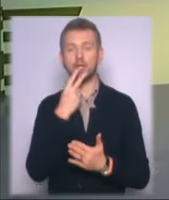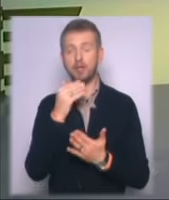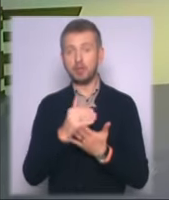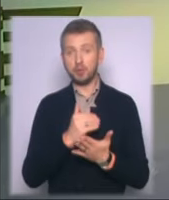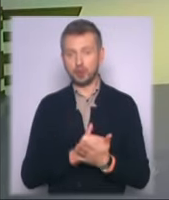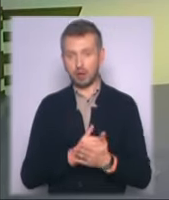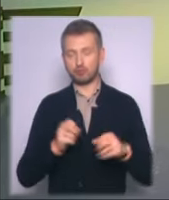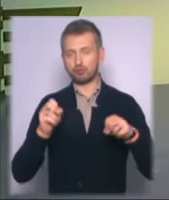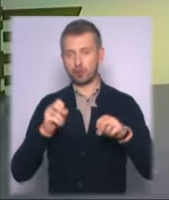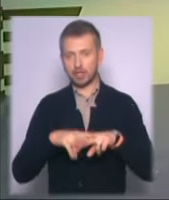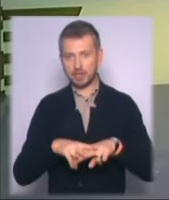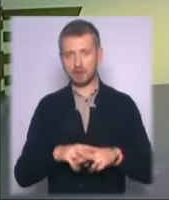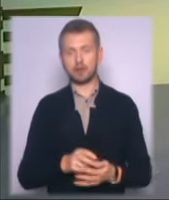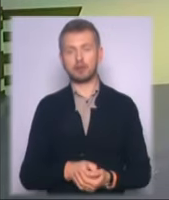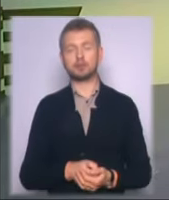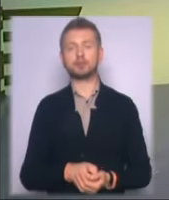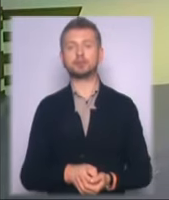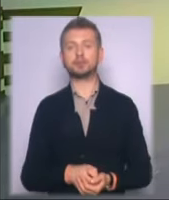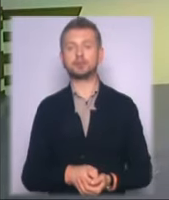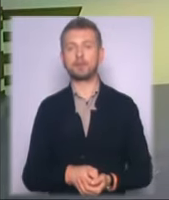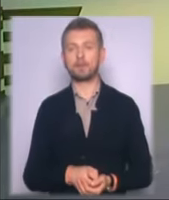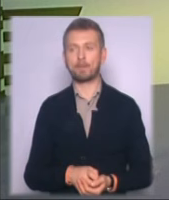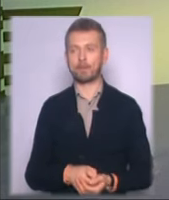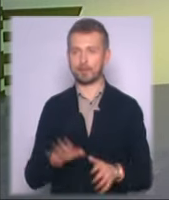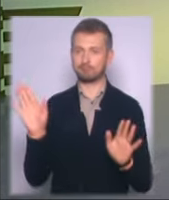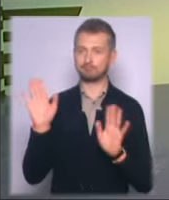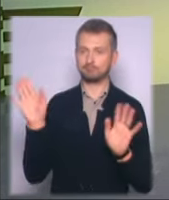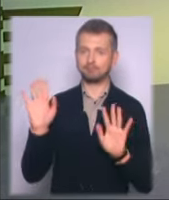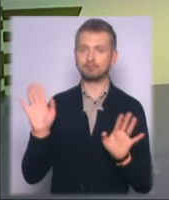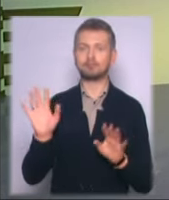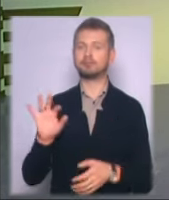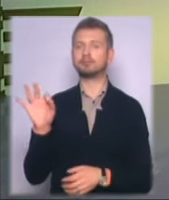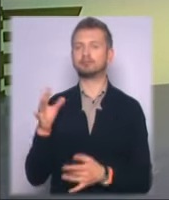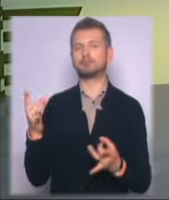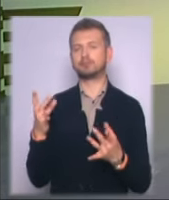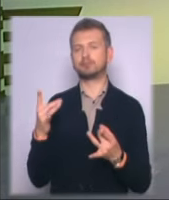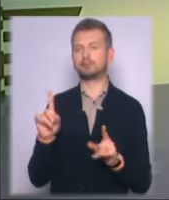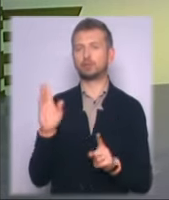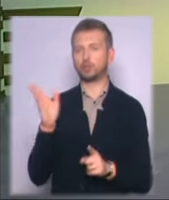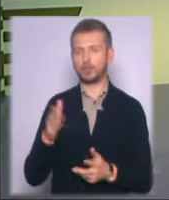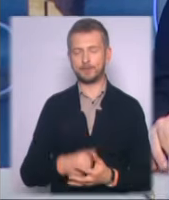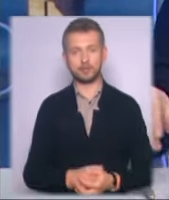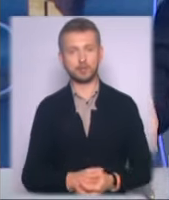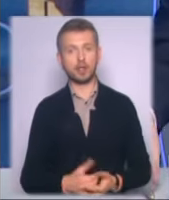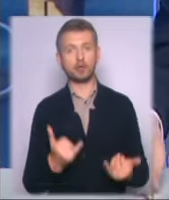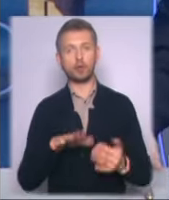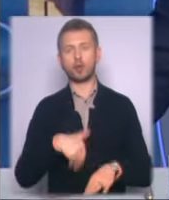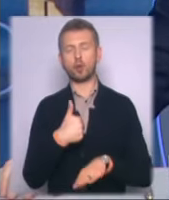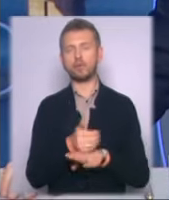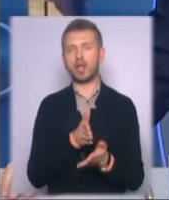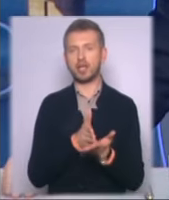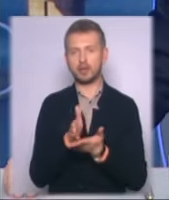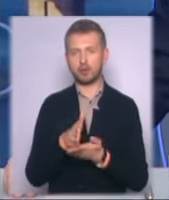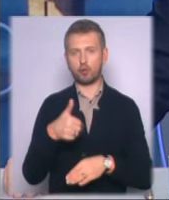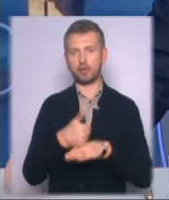телеканалу «Київ» дивіться програму «Столиця» з Сергієм Дойком. Сергію, радий тебе вітати. Проанонсуй, будь ласка. Дякую, Олексе. Ну, сьогодні головна лінія і головна